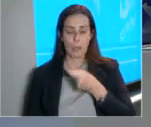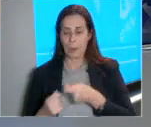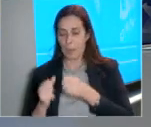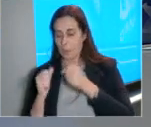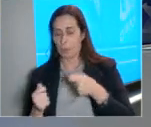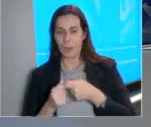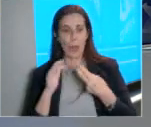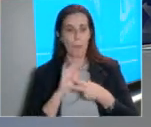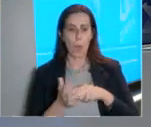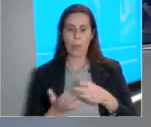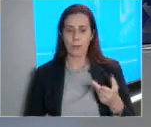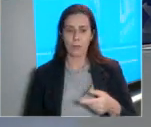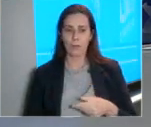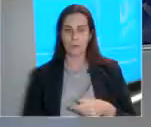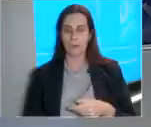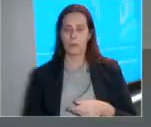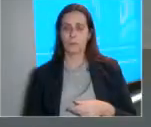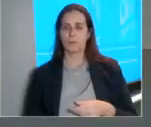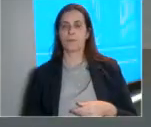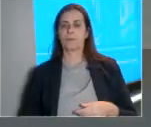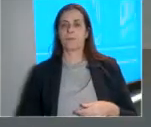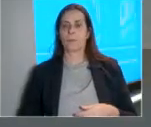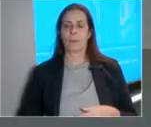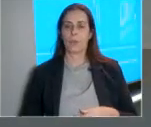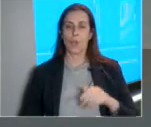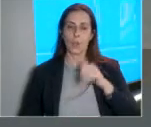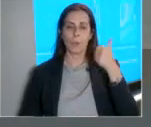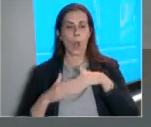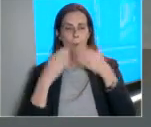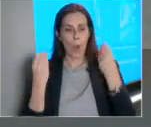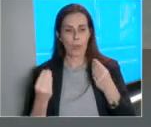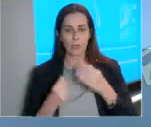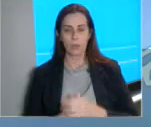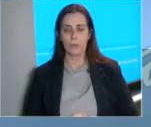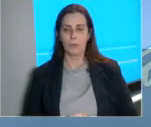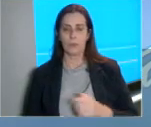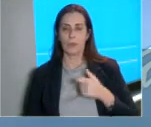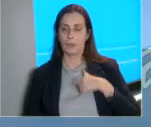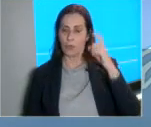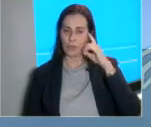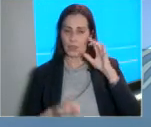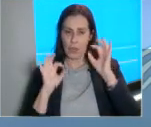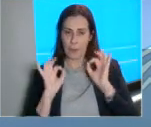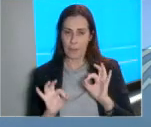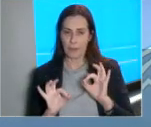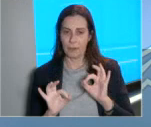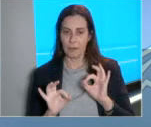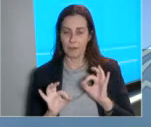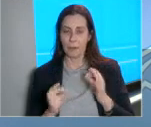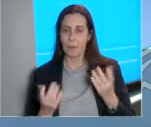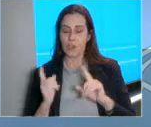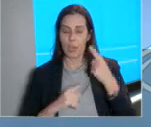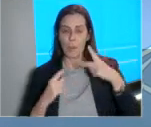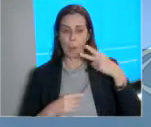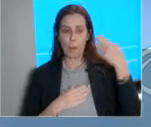הפוליטי. לא יודע, מה שתבחר. אנחנו חושב... כאן, יש לנו חצי שעה, תתחיל. Okay, ראשית, בוקר טוב. בוקר נפלא. אני חושב באמת שהאירועים של